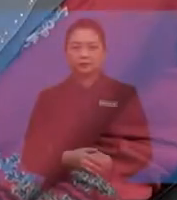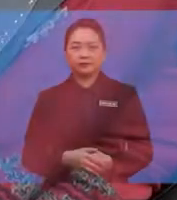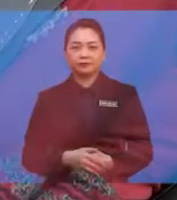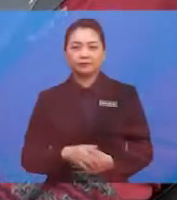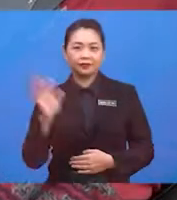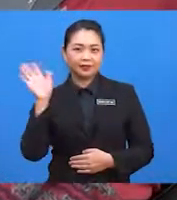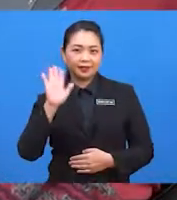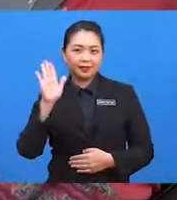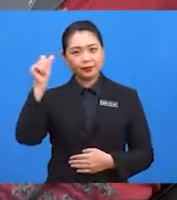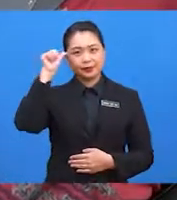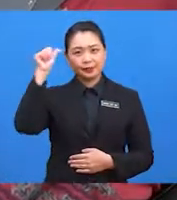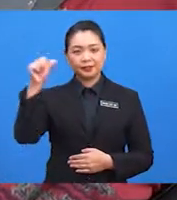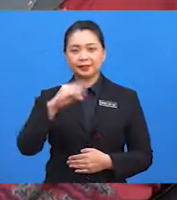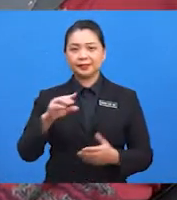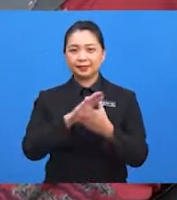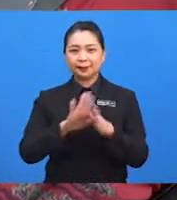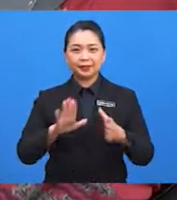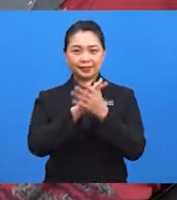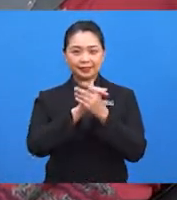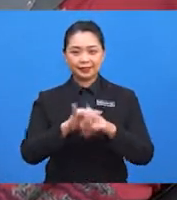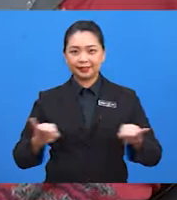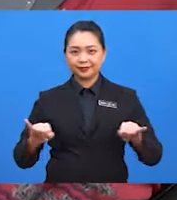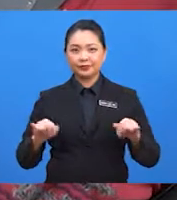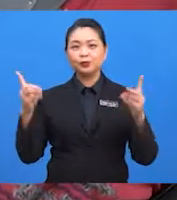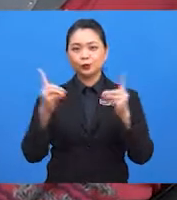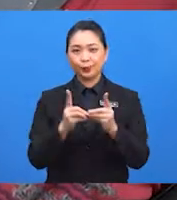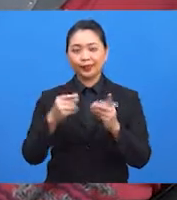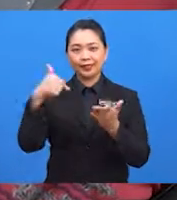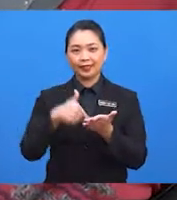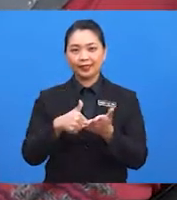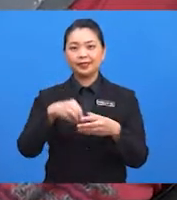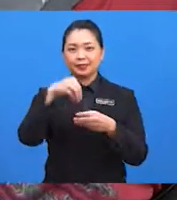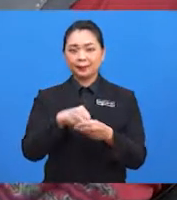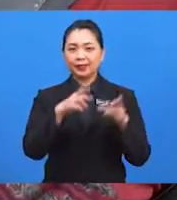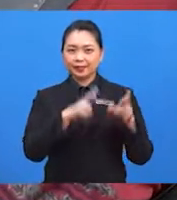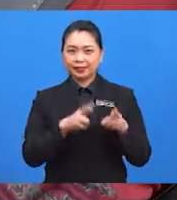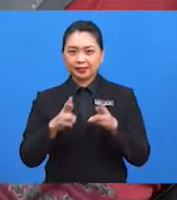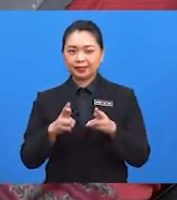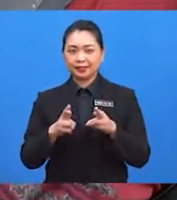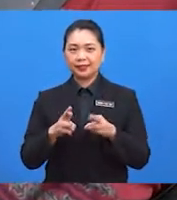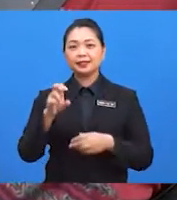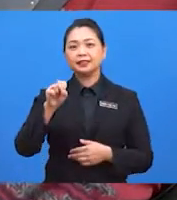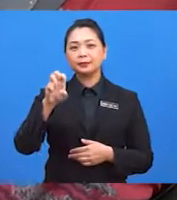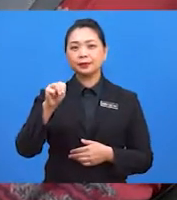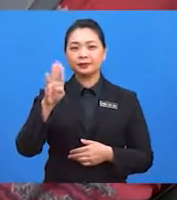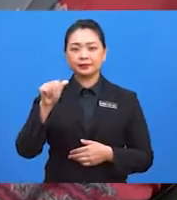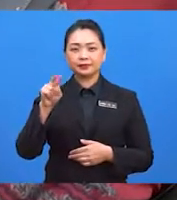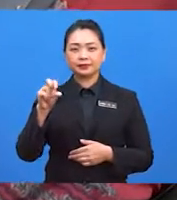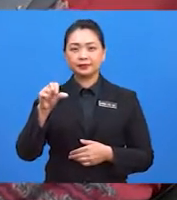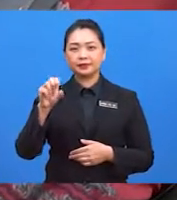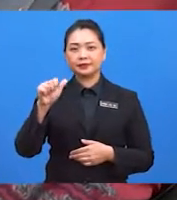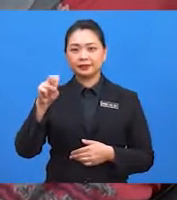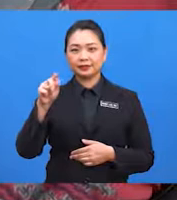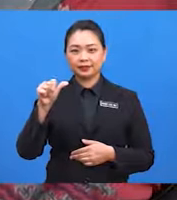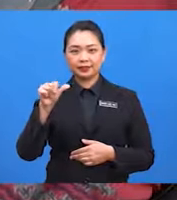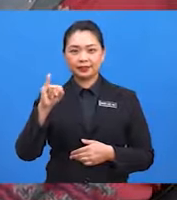Hai, Assalamualaikum dan selamat sejahtera. Berjumpa lagi dalam rancangan Sembang Santai Ekonomi bersama saya, Cikgu